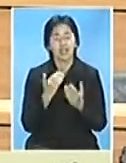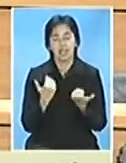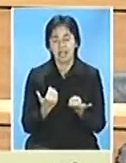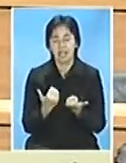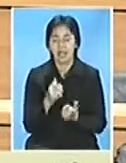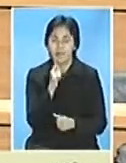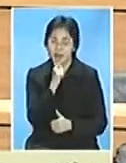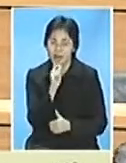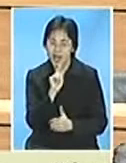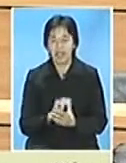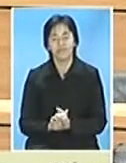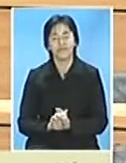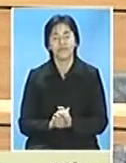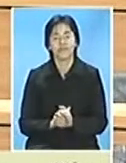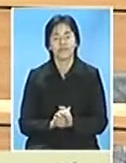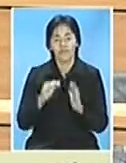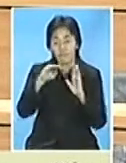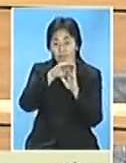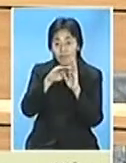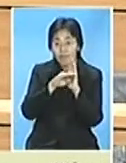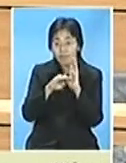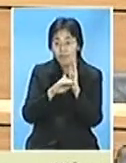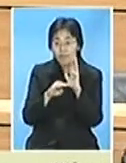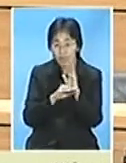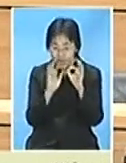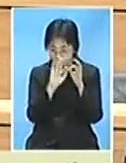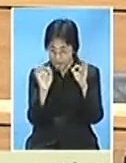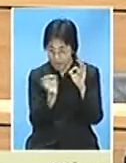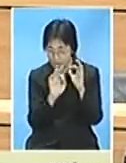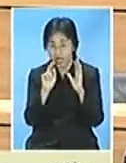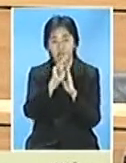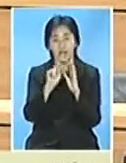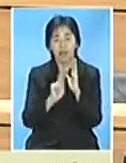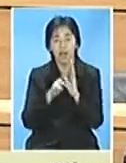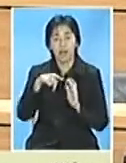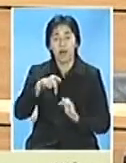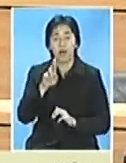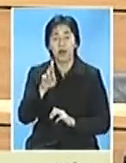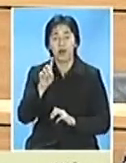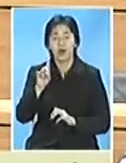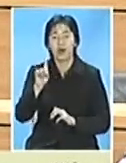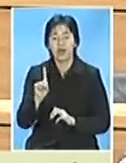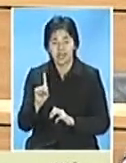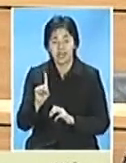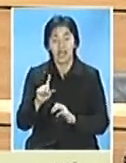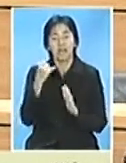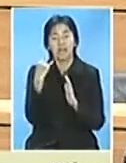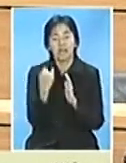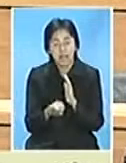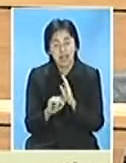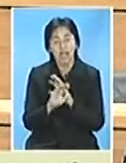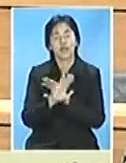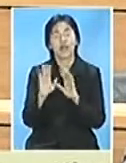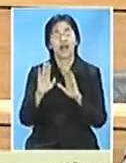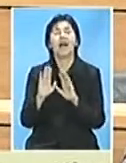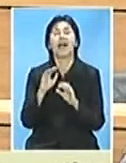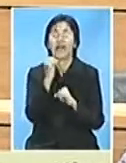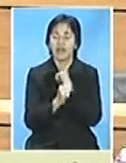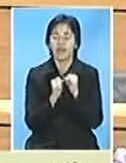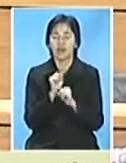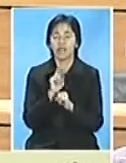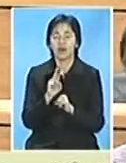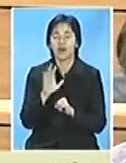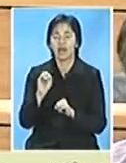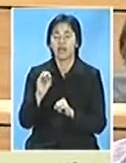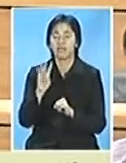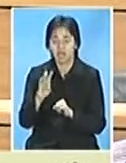การเปลี่ยนแปลงเนื้อหาในพระราชกฤษฎีกาพระราชทานอภัยโทษพ.ศ. 2554เพื่อ